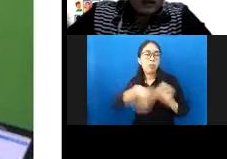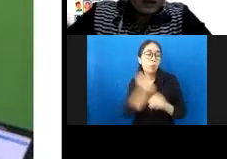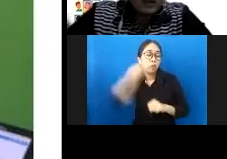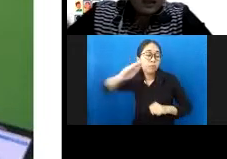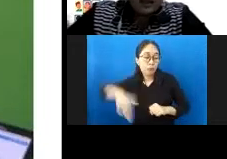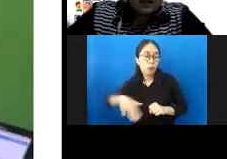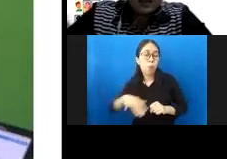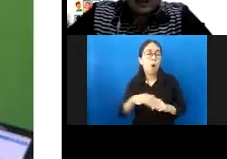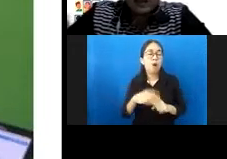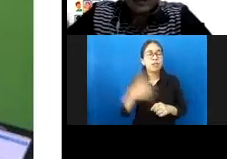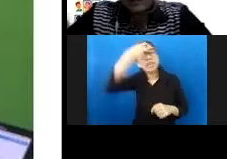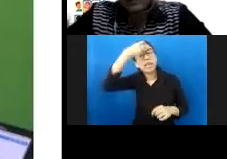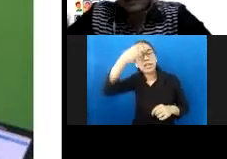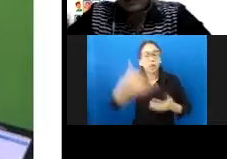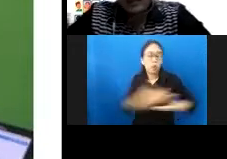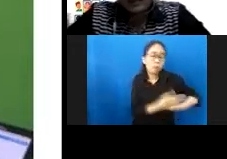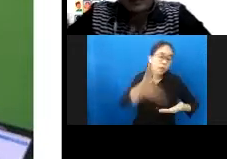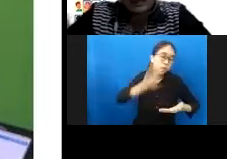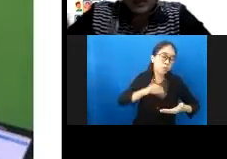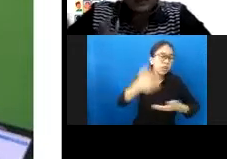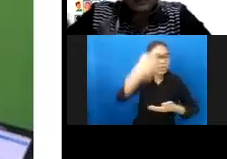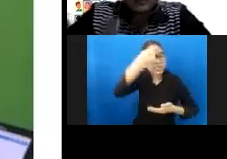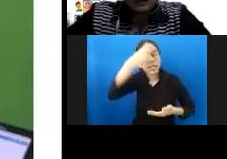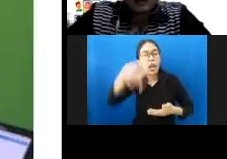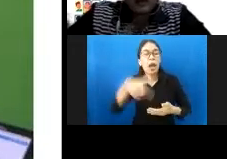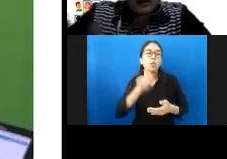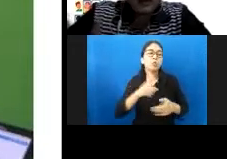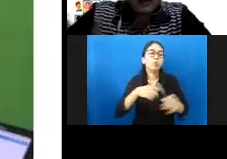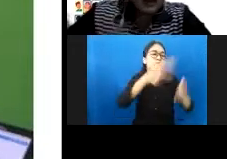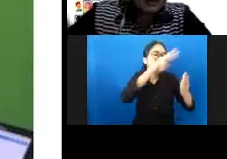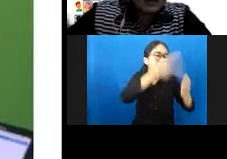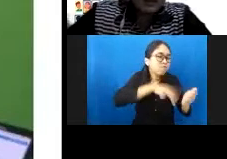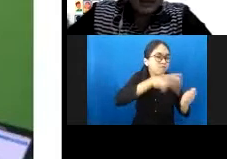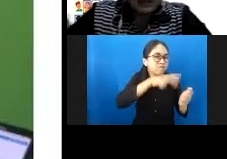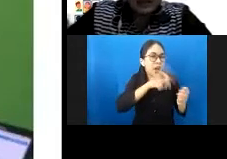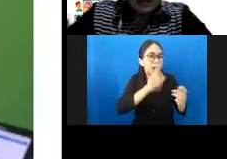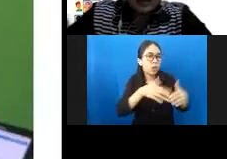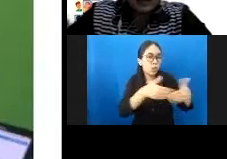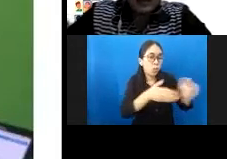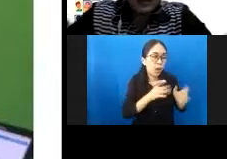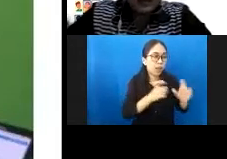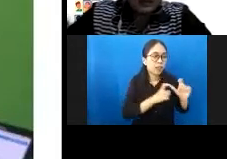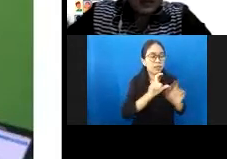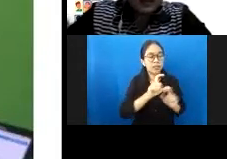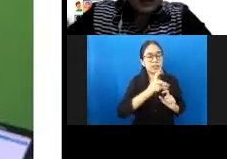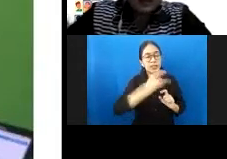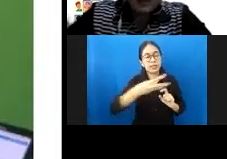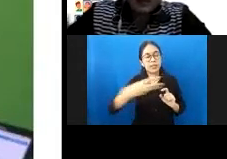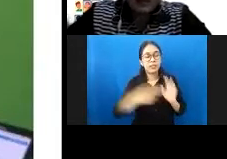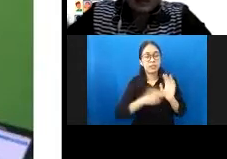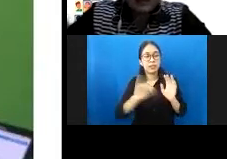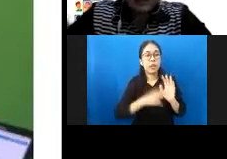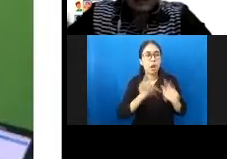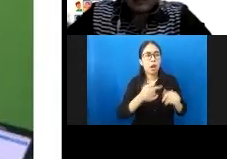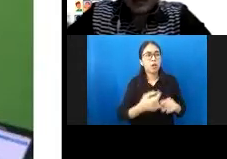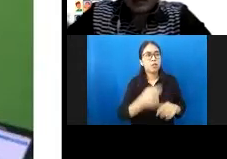dengan screening dan ke ruang ILI, ya, di mana kalau seandainya ditemukan bahwa mengarah ke COVID-19, kami akan terapi di ruang